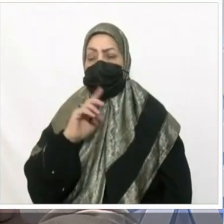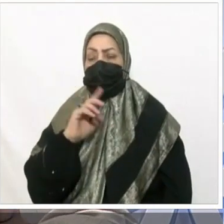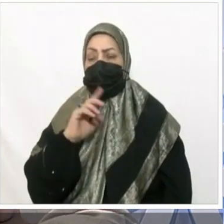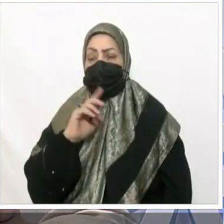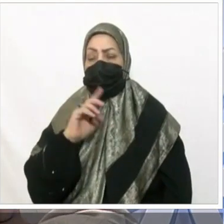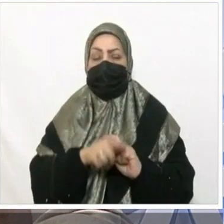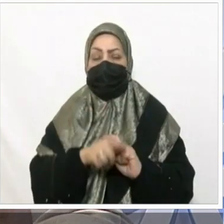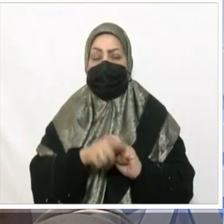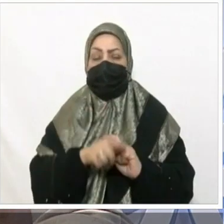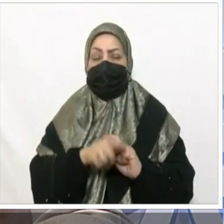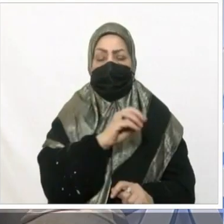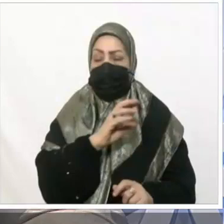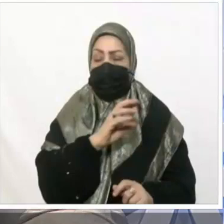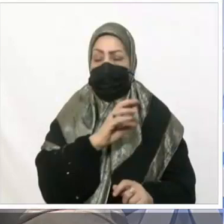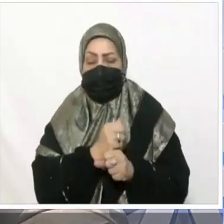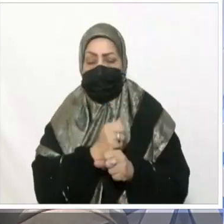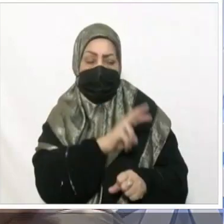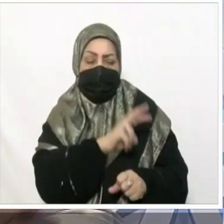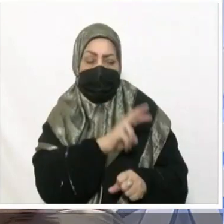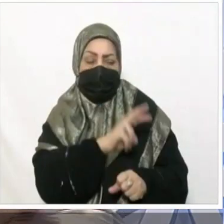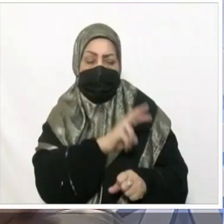بالعمل.